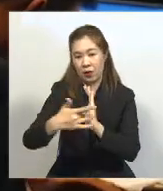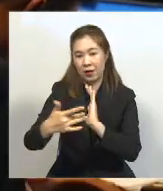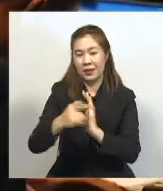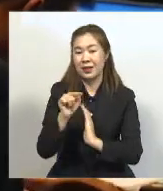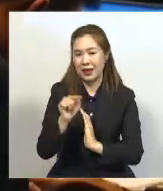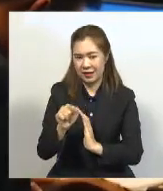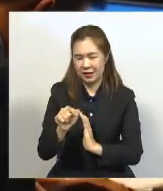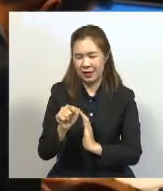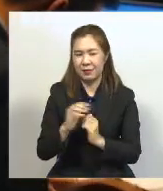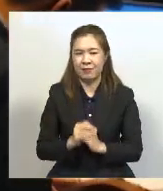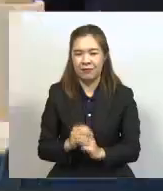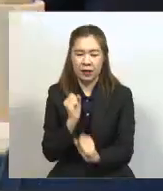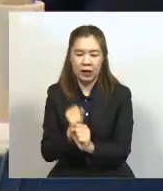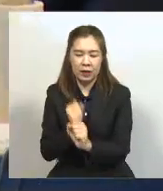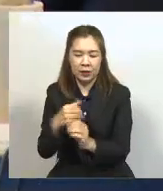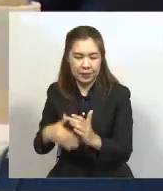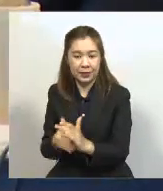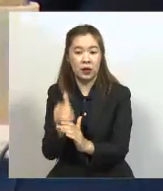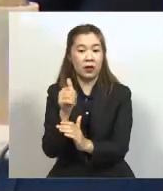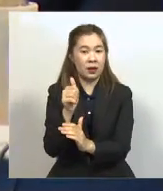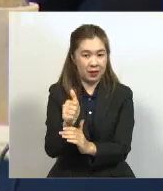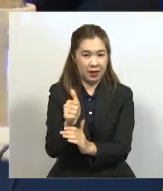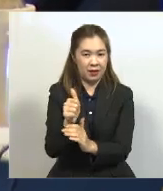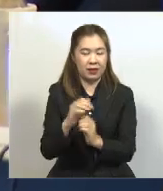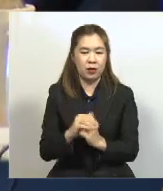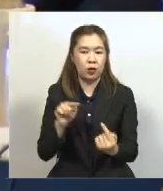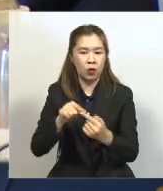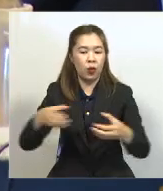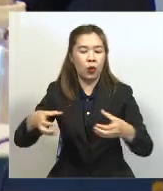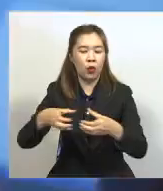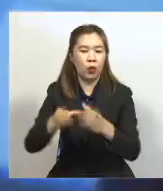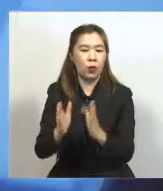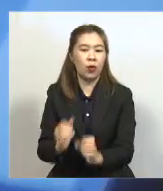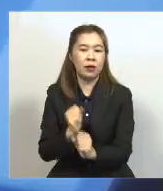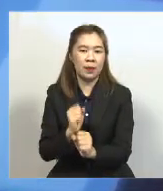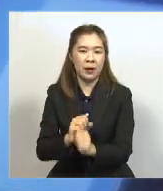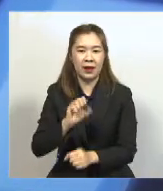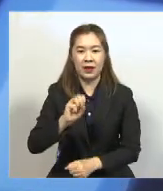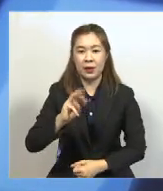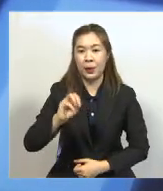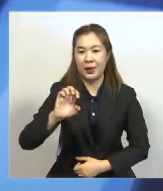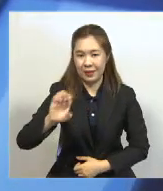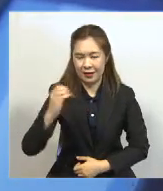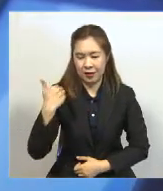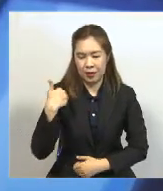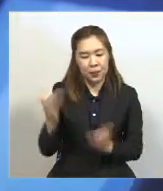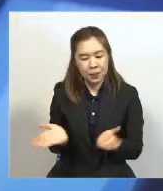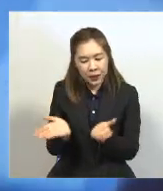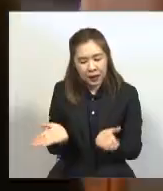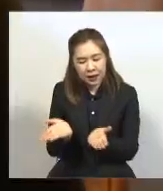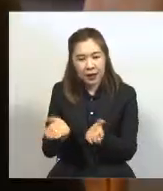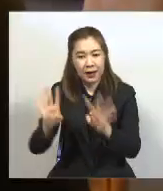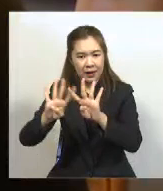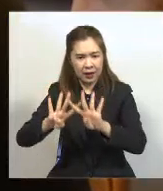าเซียนนั้นสามารถประสบผลสำเร็จได้โดยเฉพาะกับกลุ่มผู้ประกอบการรายย่อยก็จะมีการผลักดันให้อ